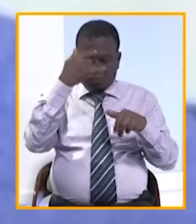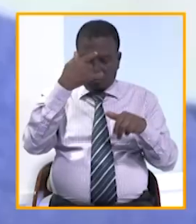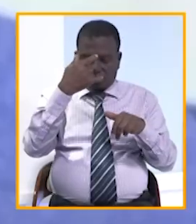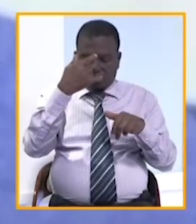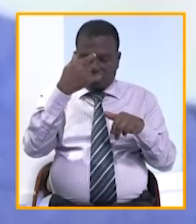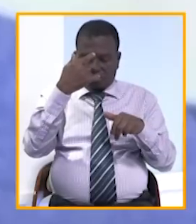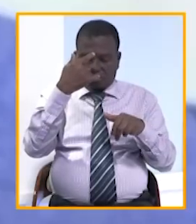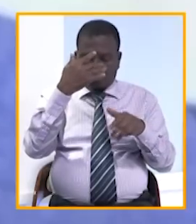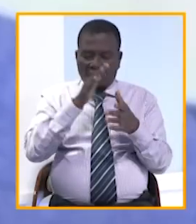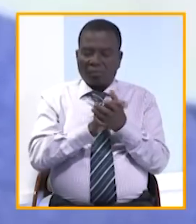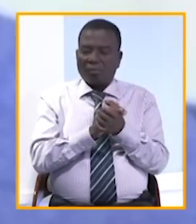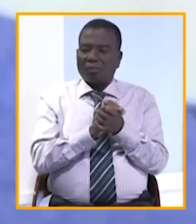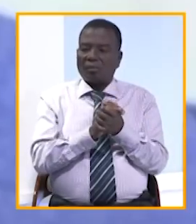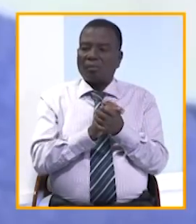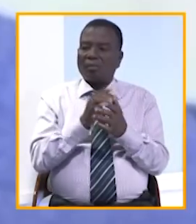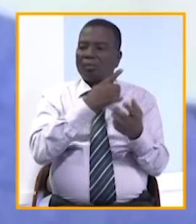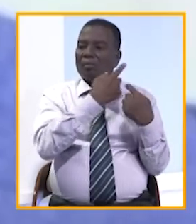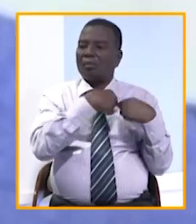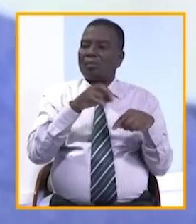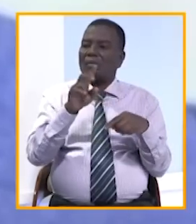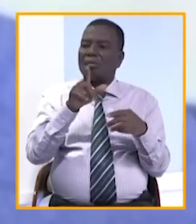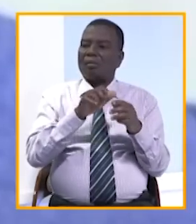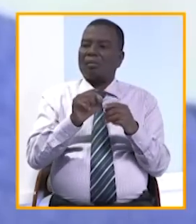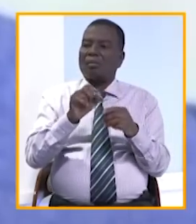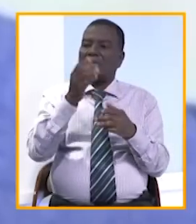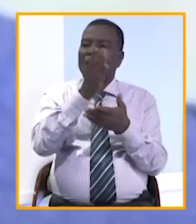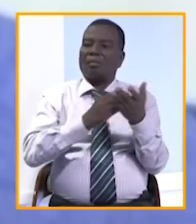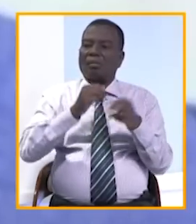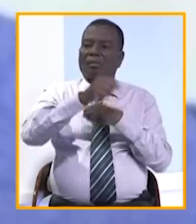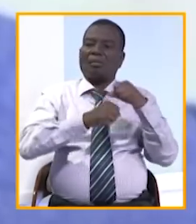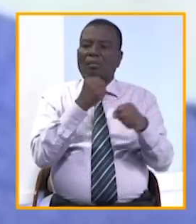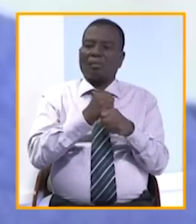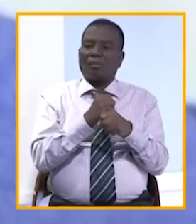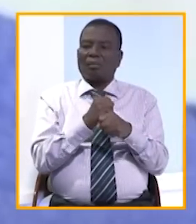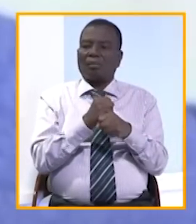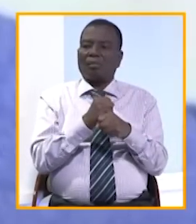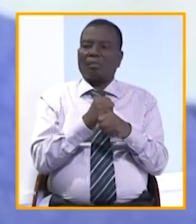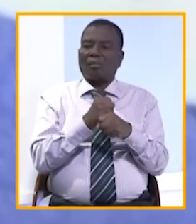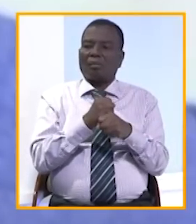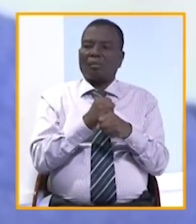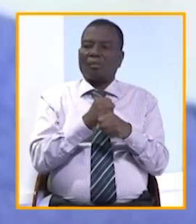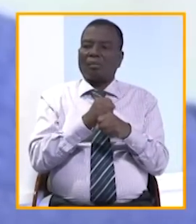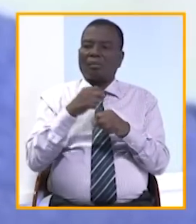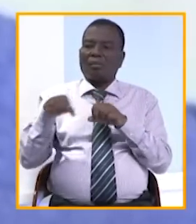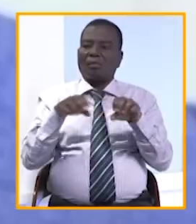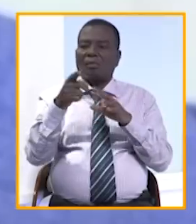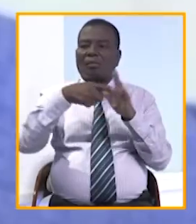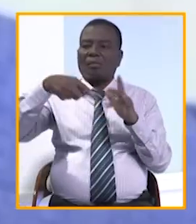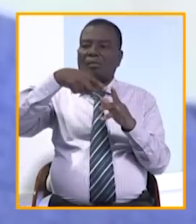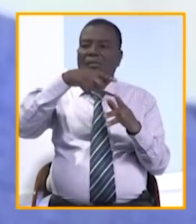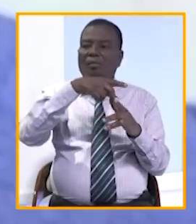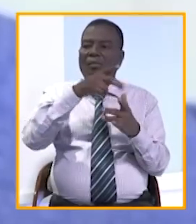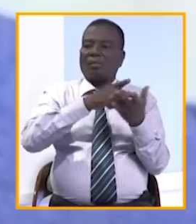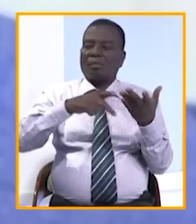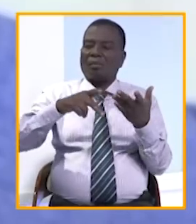découvertes qui n'était pas possible il y a seulement quelques années. Et Baleine fait partie